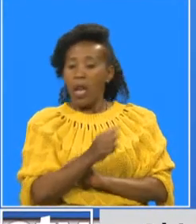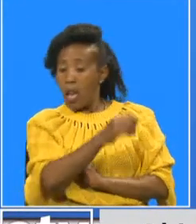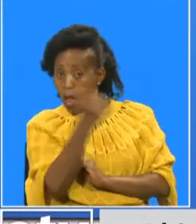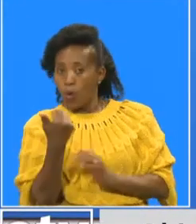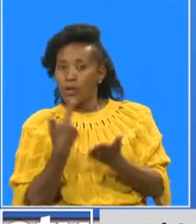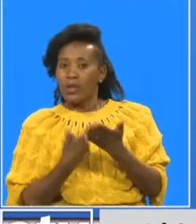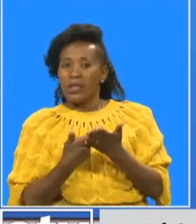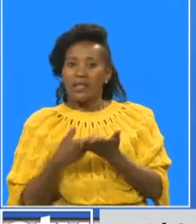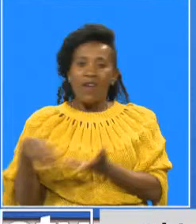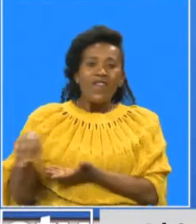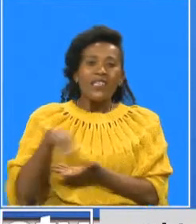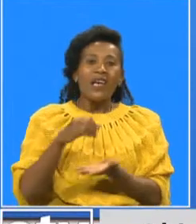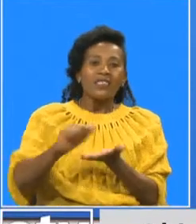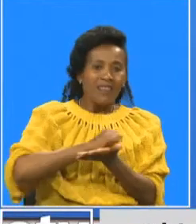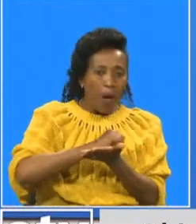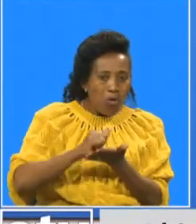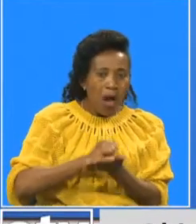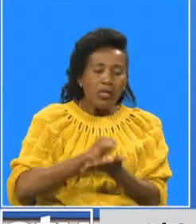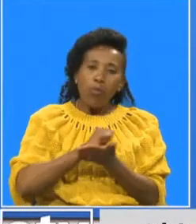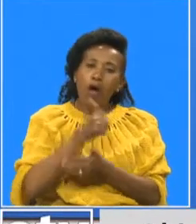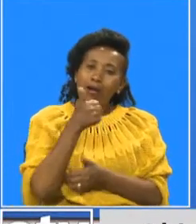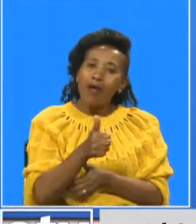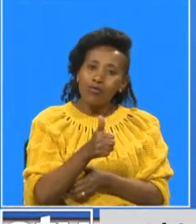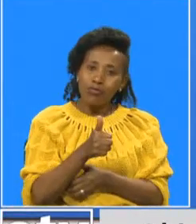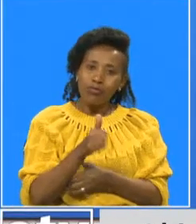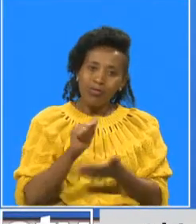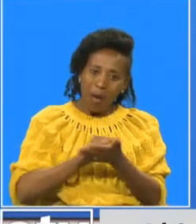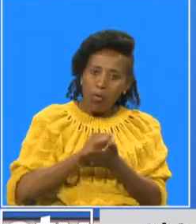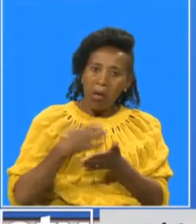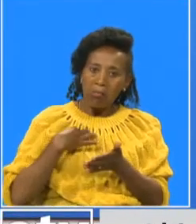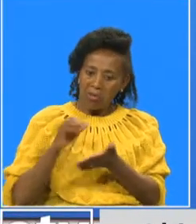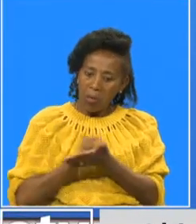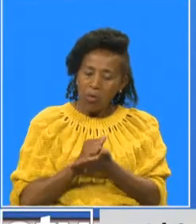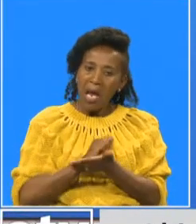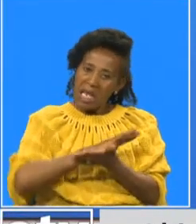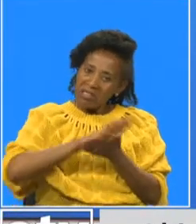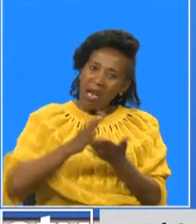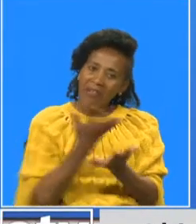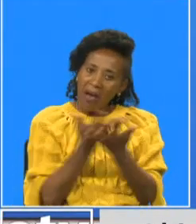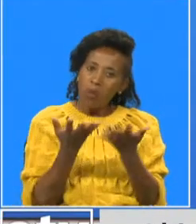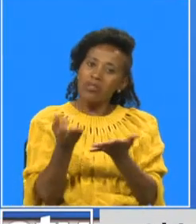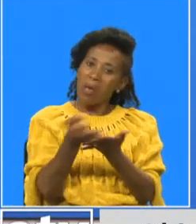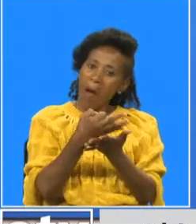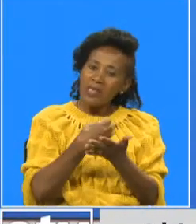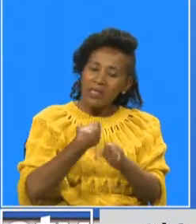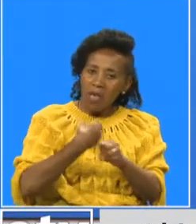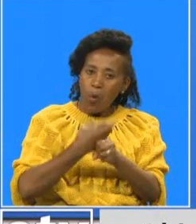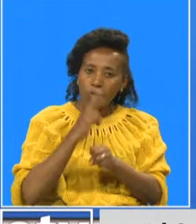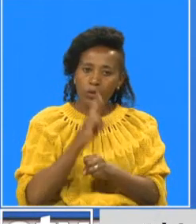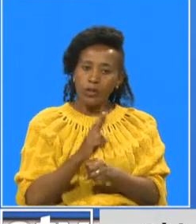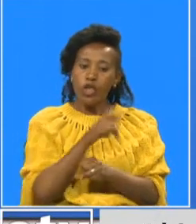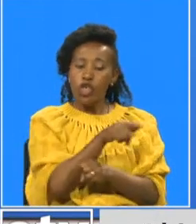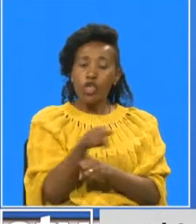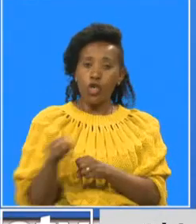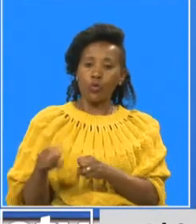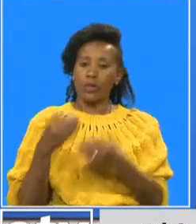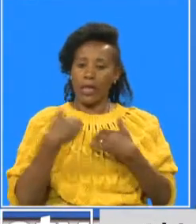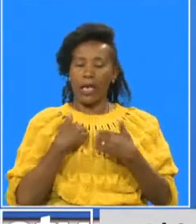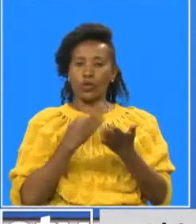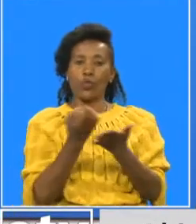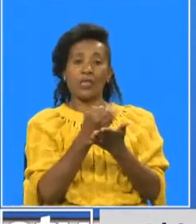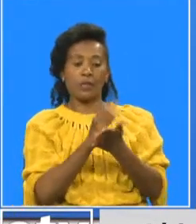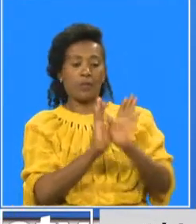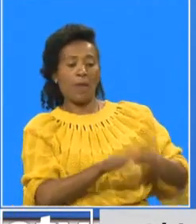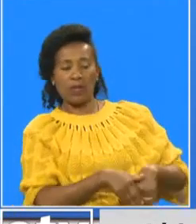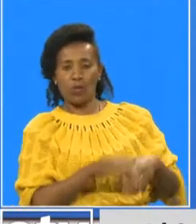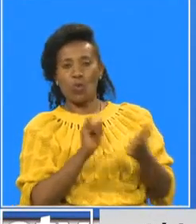ሌሎች እነዚህ ፈሳሽ ሳሙና በራሱ እና የጽዳት እቃዎችን የማምረት ስራዎች የሚሰሩ እነሱም የነበራቸውን ፕሮዳክት